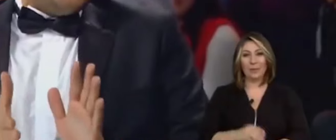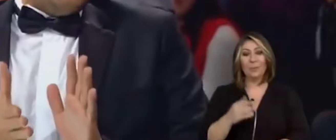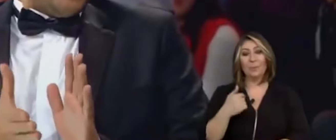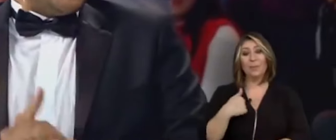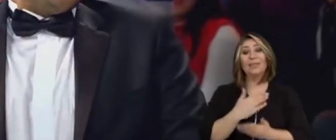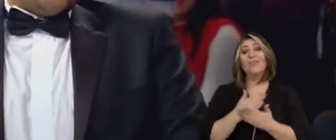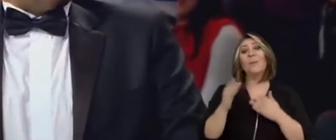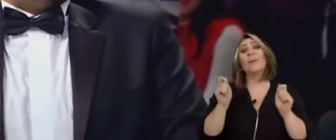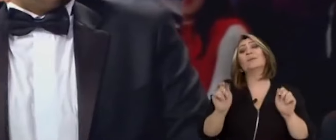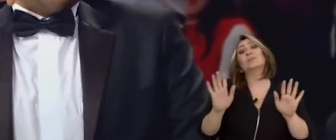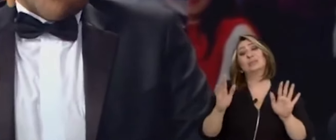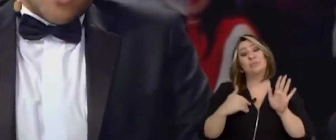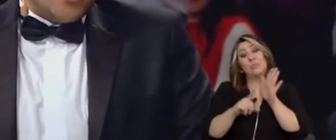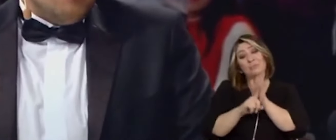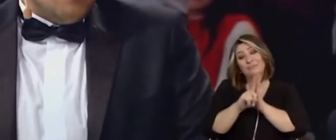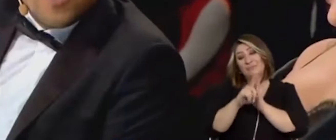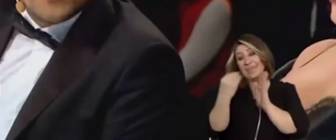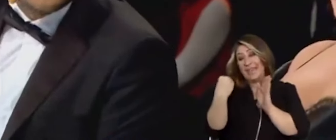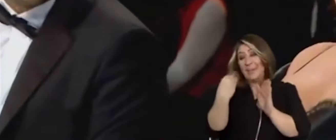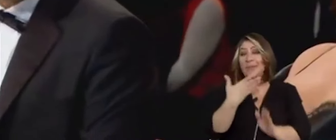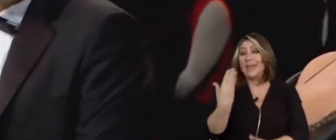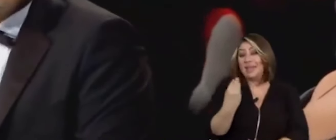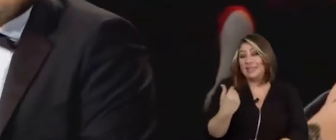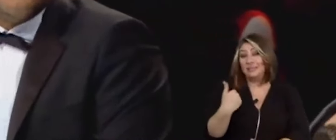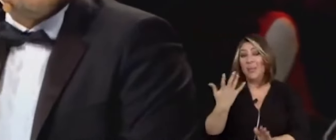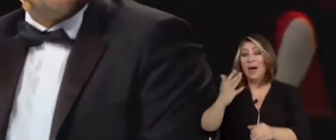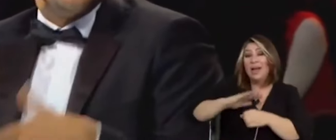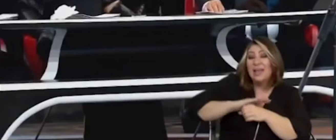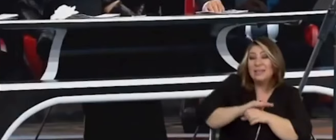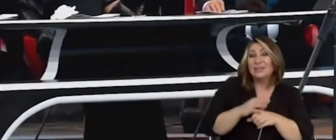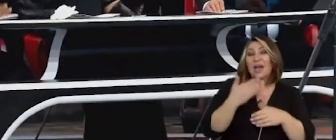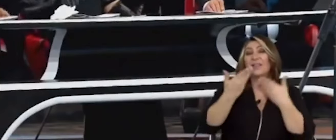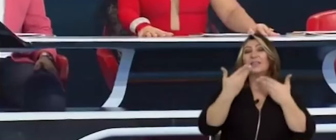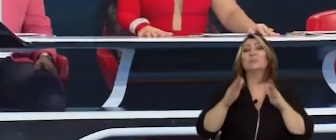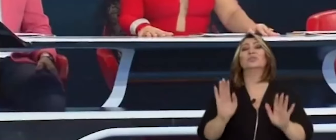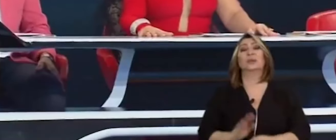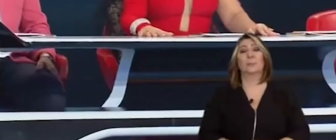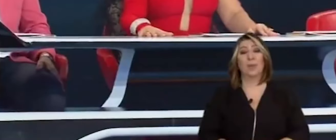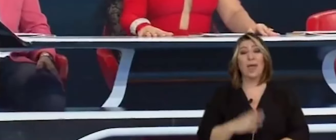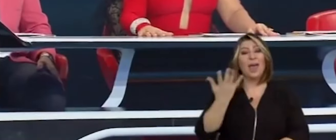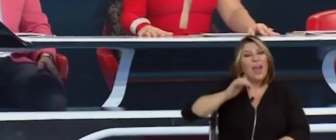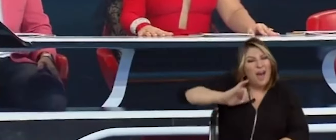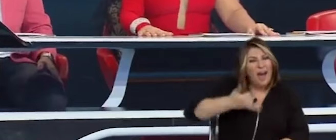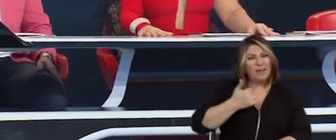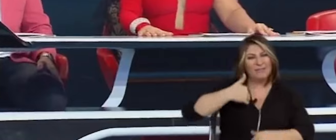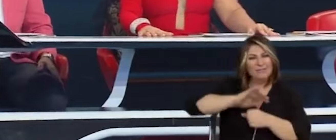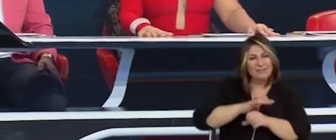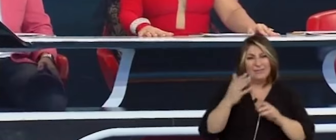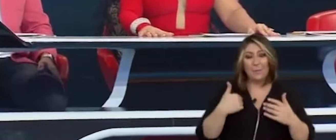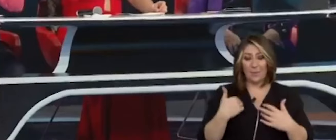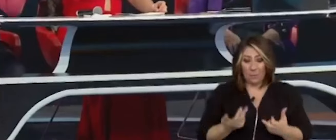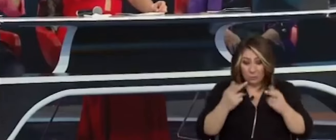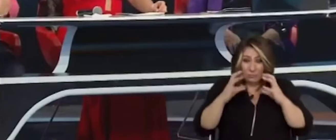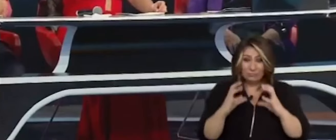Ben devam edemeyeceğim. Kariyerimin çok başındayım, çok gencim. Gerçekten mağduriyetimi artık ifade edemeyeceğim. İzledim. En mağdur benim. Ben ha, saksı değilim. Burada